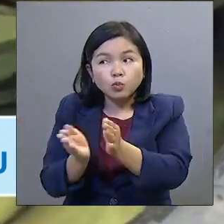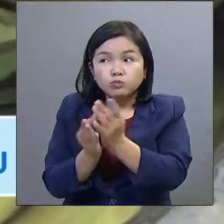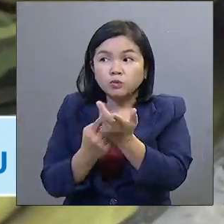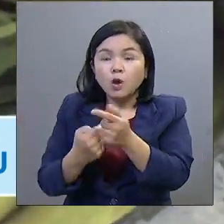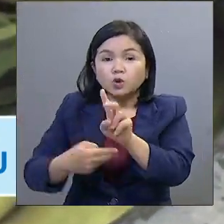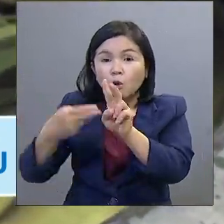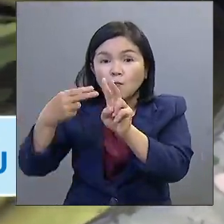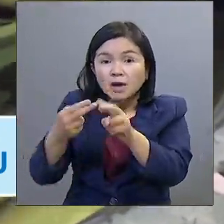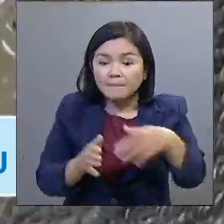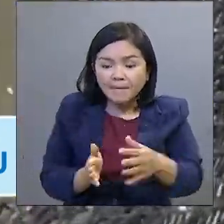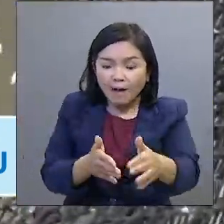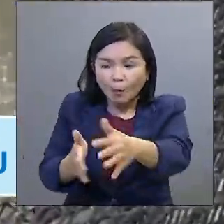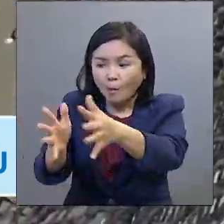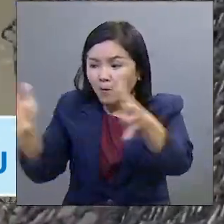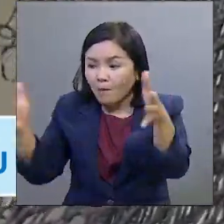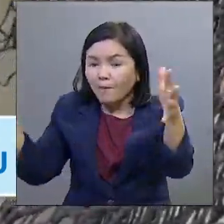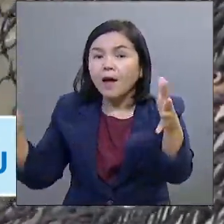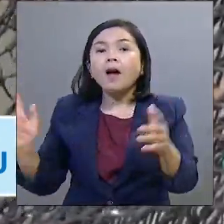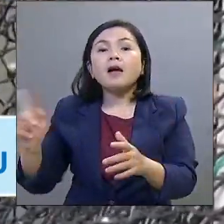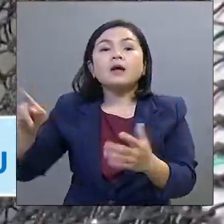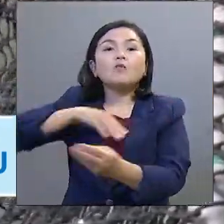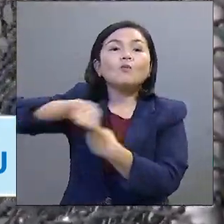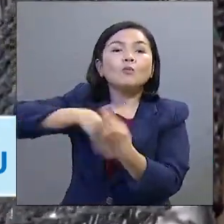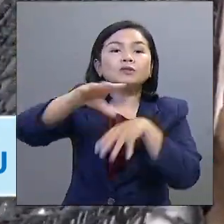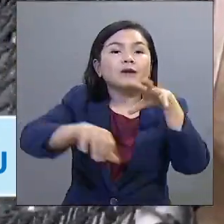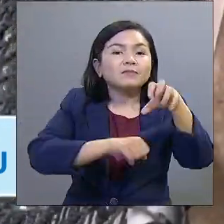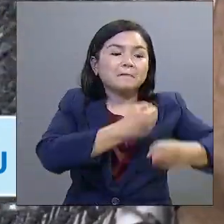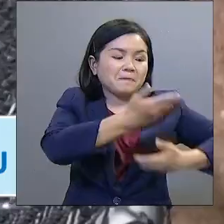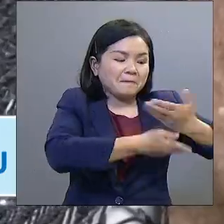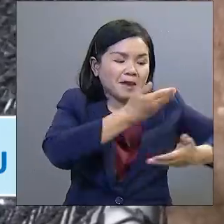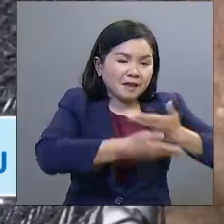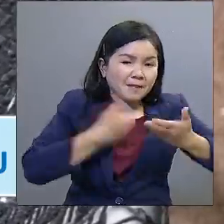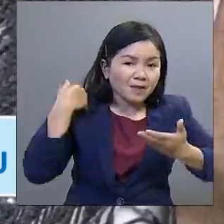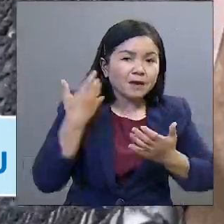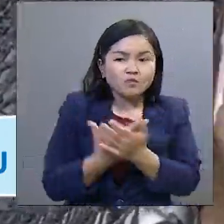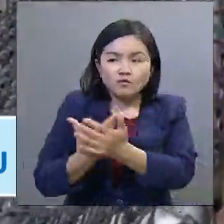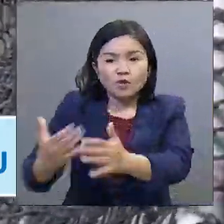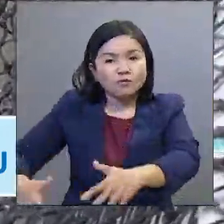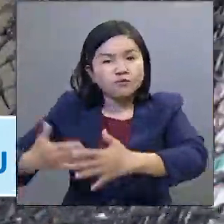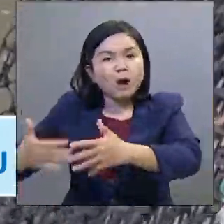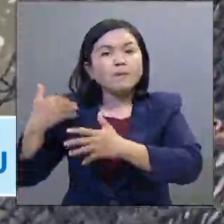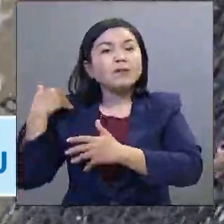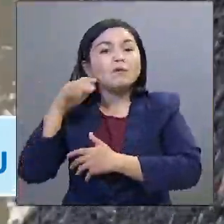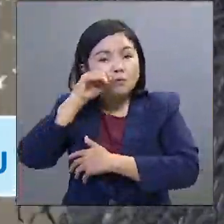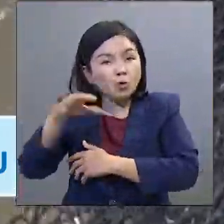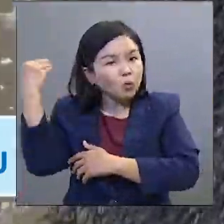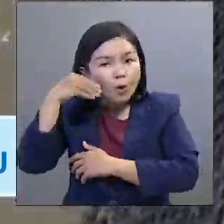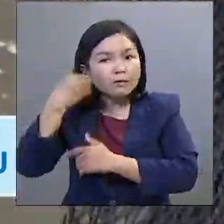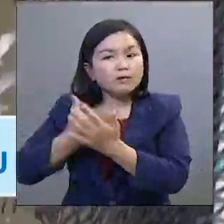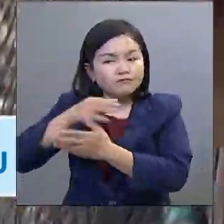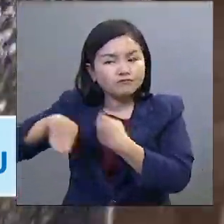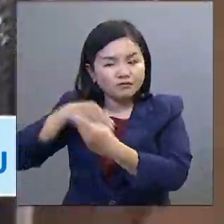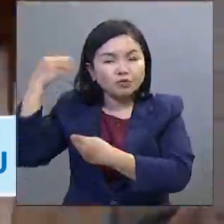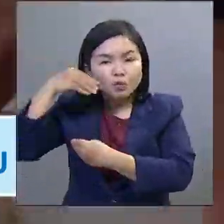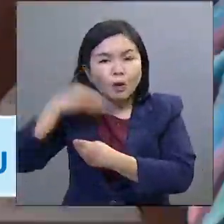เพื่อให้มีปลาเนี่ยหลากหลายแล้วก็เพียงพอในการหมุนเวียนจับขายให้กับลูกค้ารายได้คุณจรวยบอกว่ามีทุกวันค่ะซึ่งปล